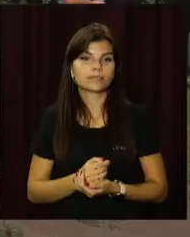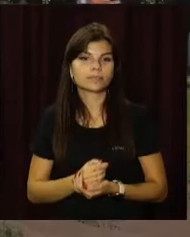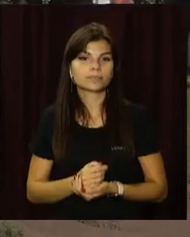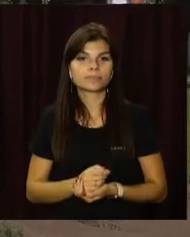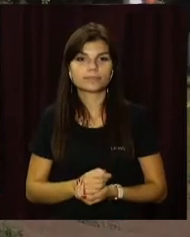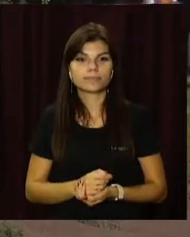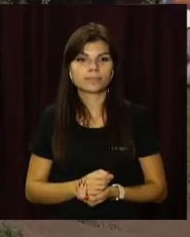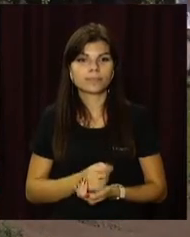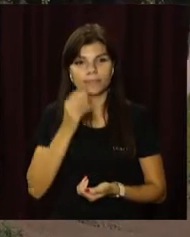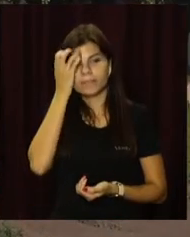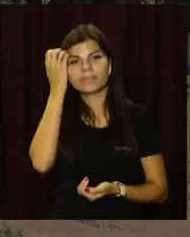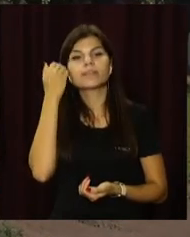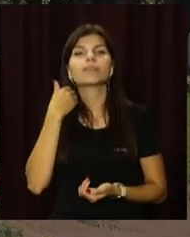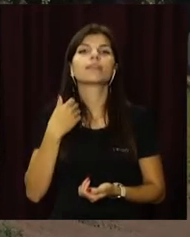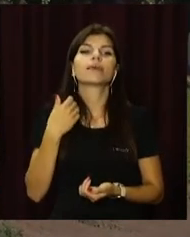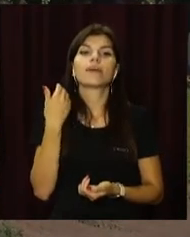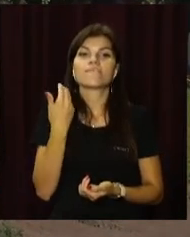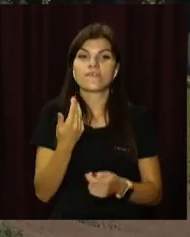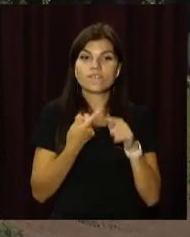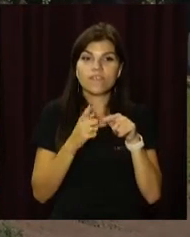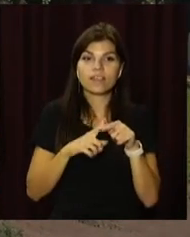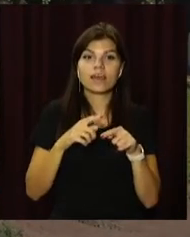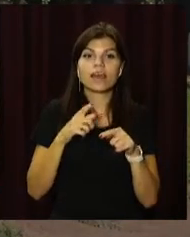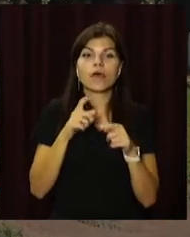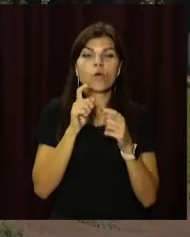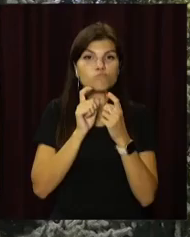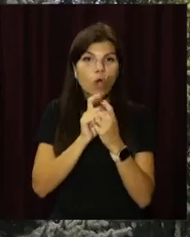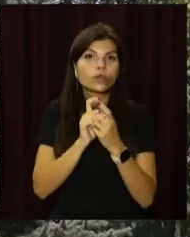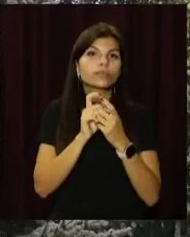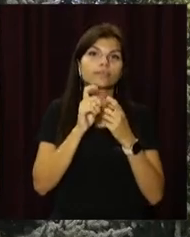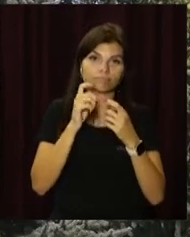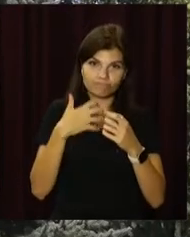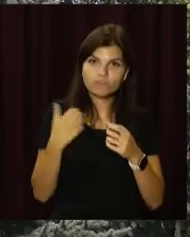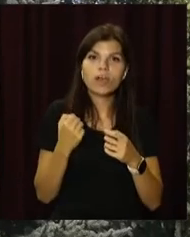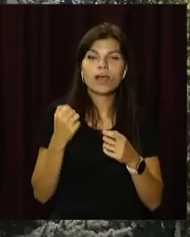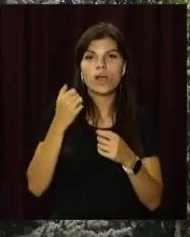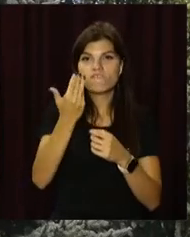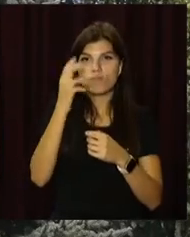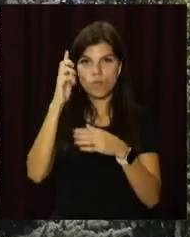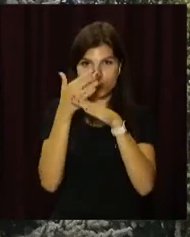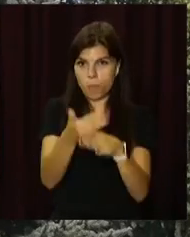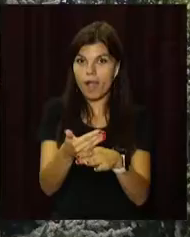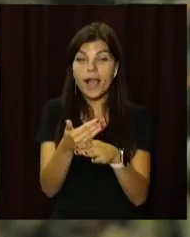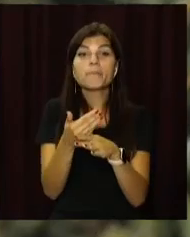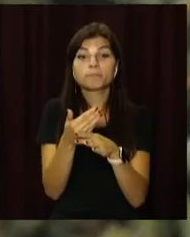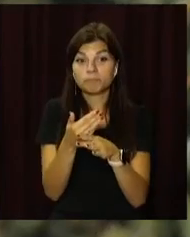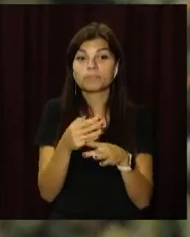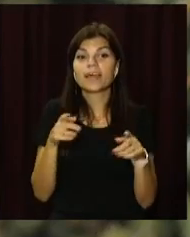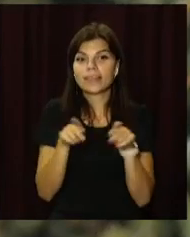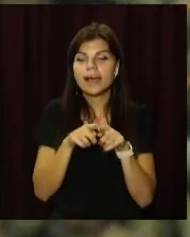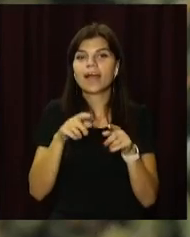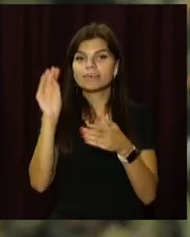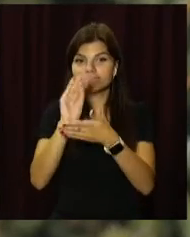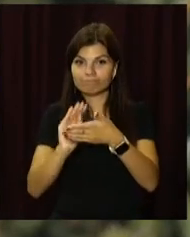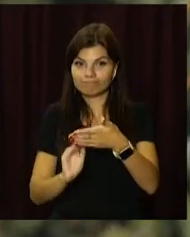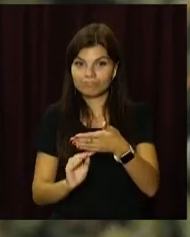козаками. Борітеся, поборете, вам Бог помагає. Такий напис прикрашає новий пам'ятник українському класику Тарасу